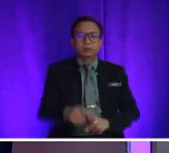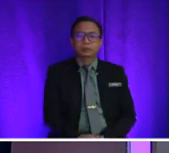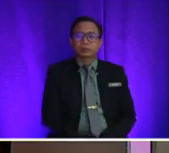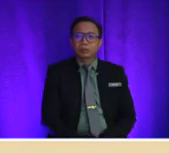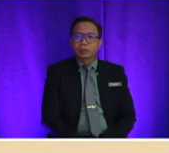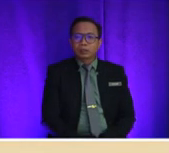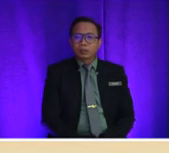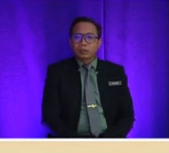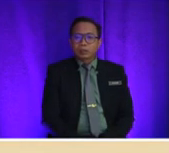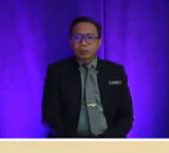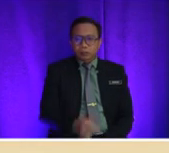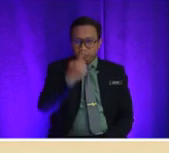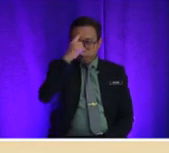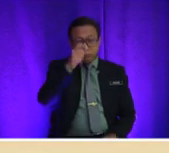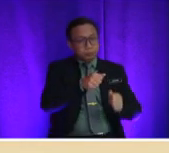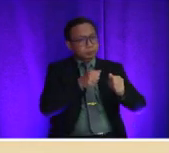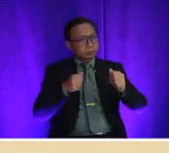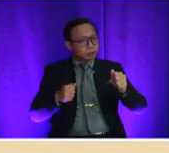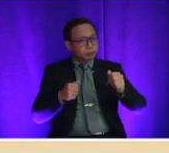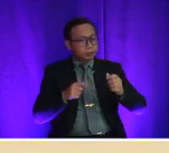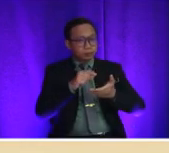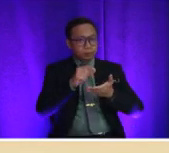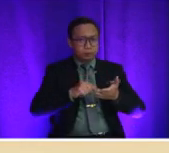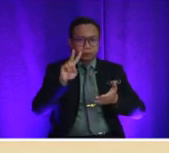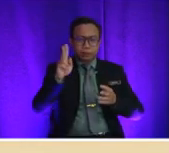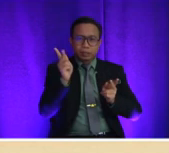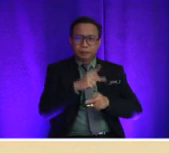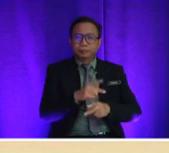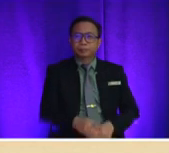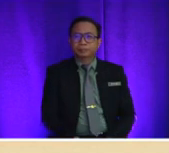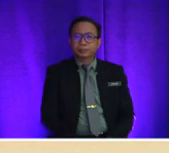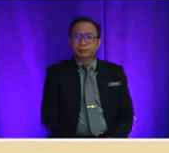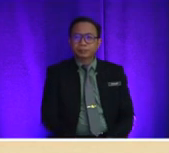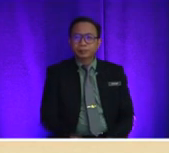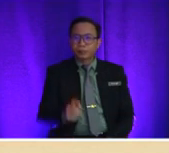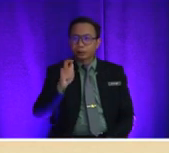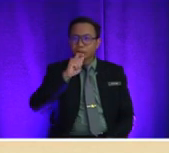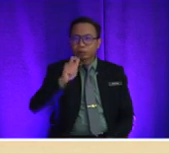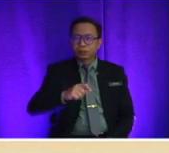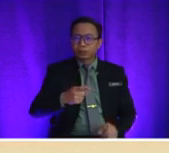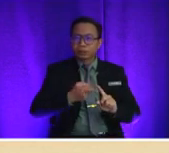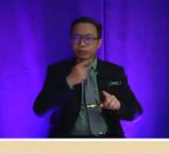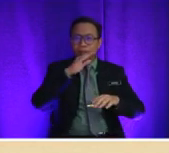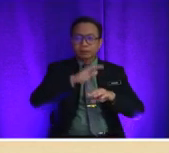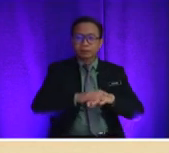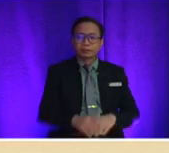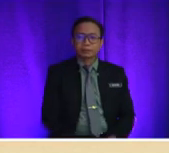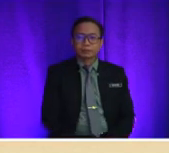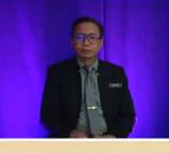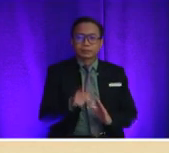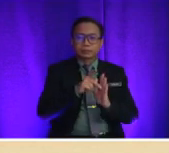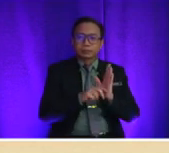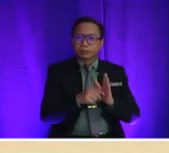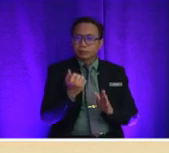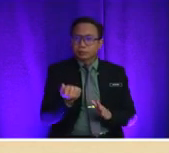Oke untuk menghilangkan daripada tertulis dua kali maka kita tulis pada atas eh kiri oke dia peralatan waktu kita